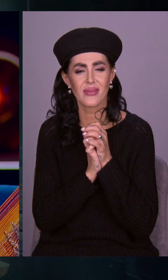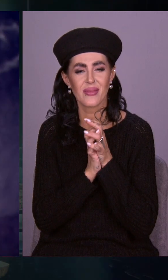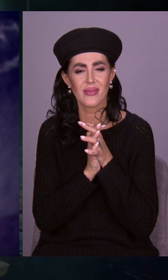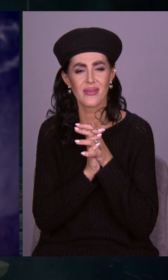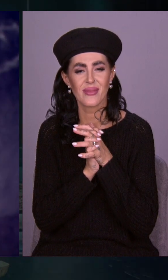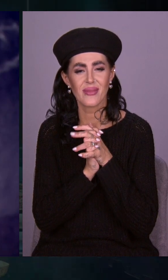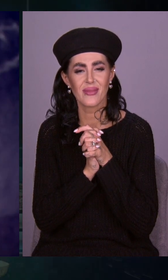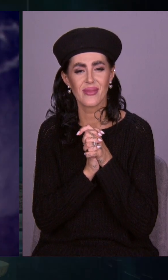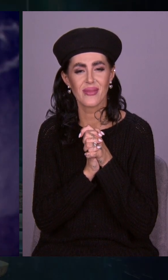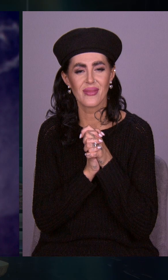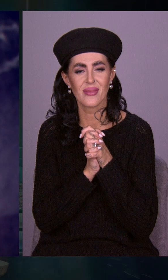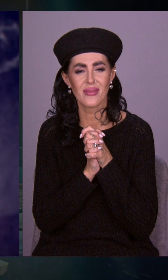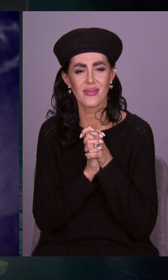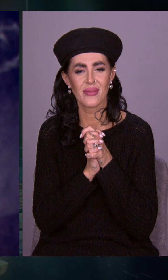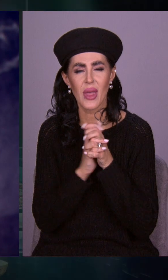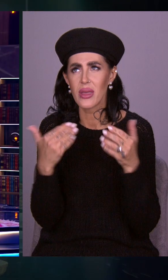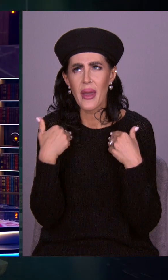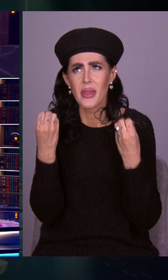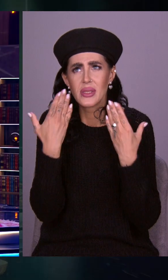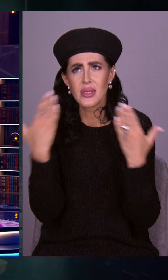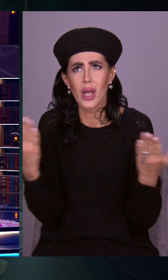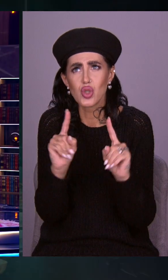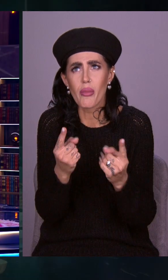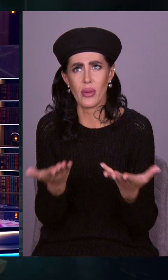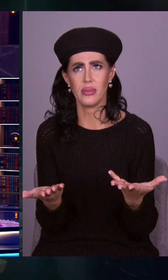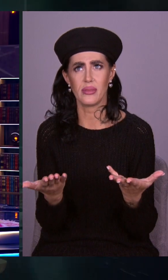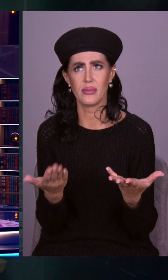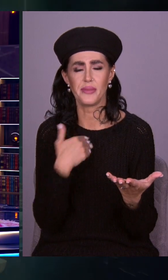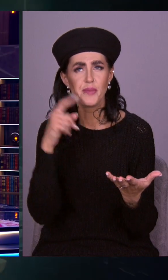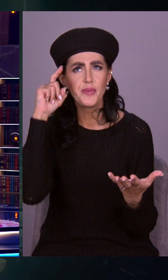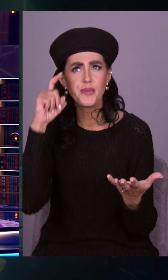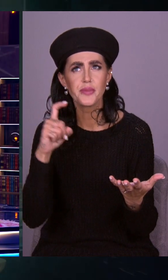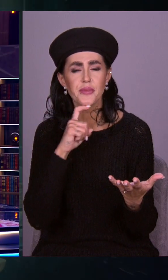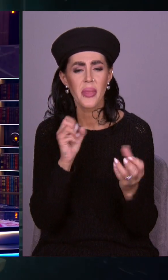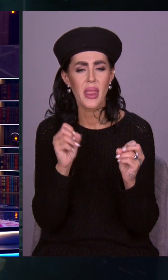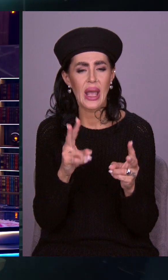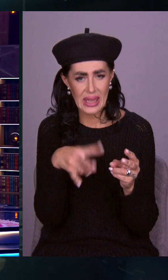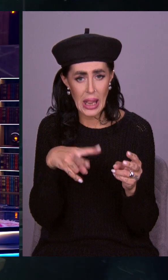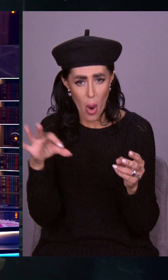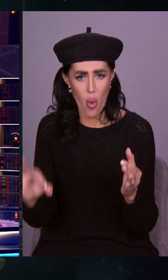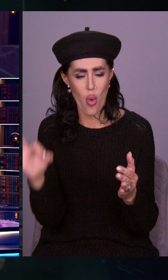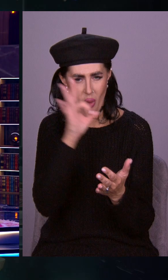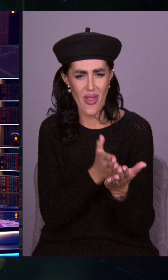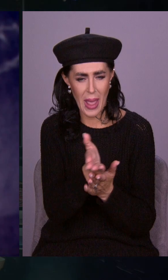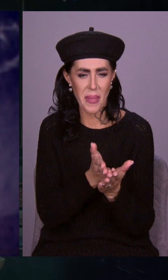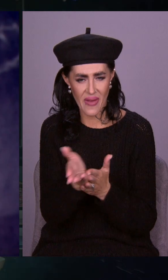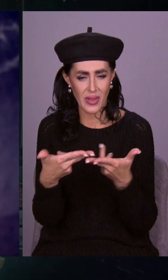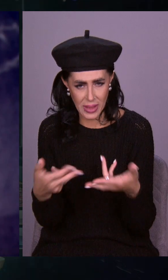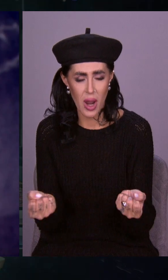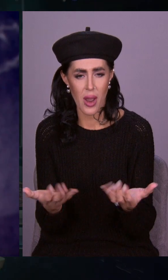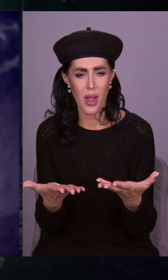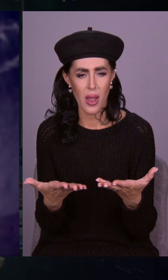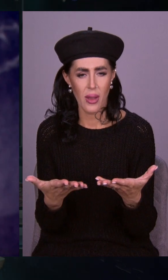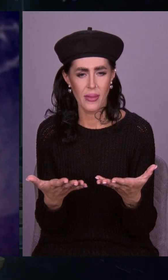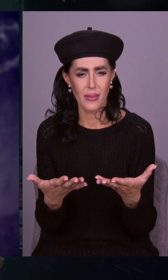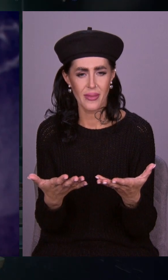чого саме цього дня? Як це називається про НЛО? Ну, це те, що якби